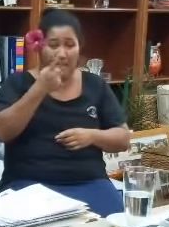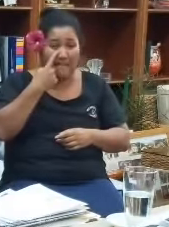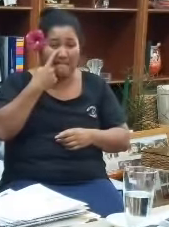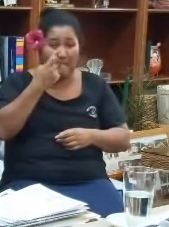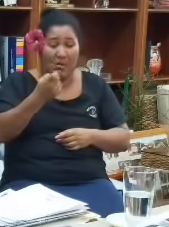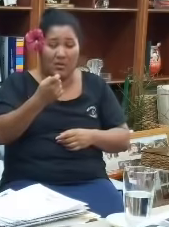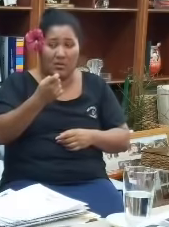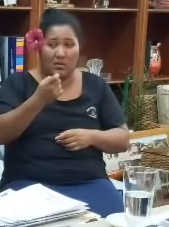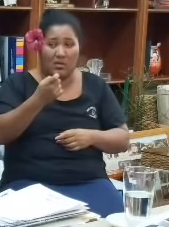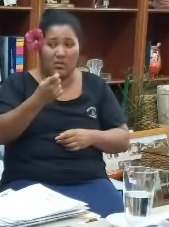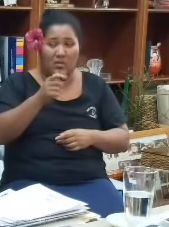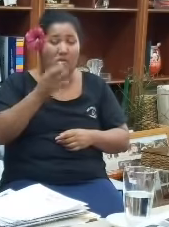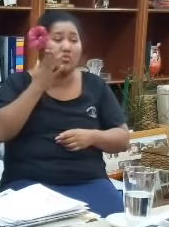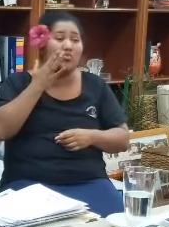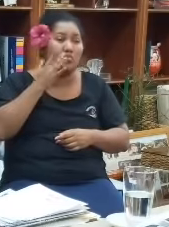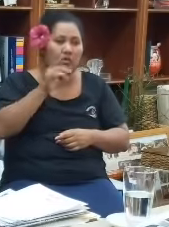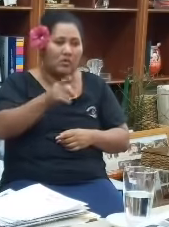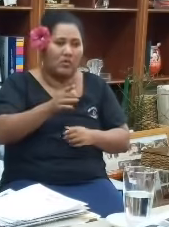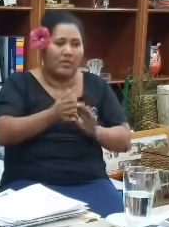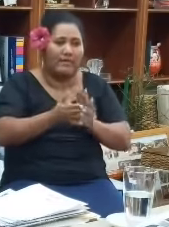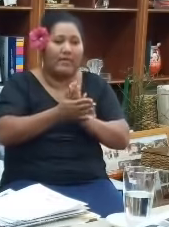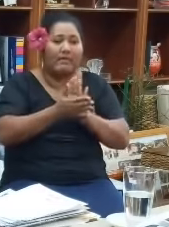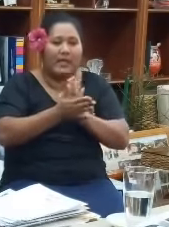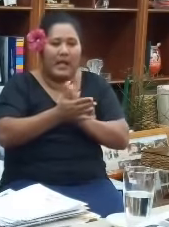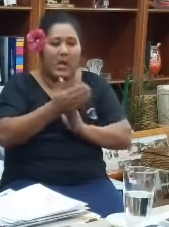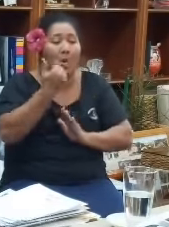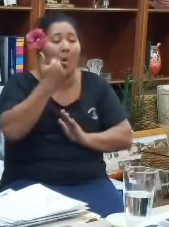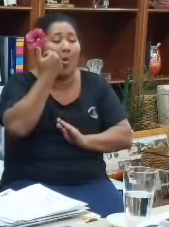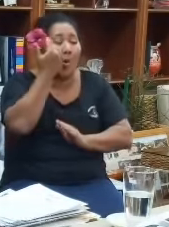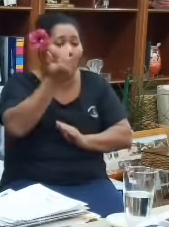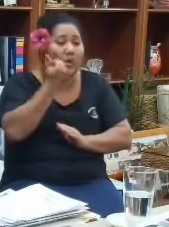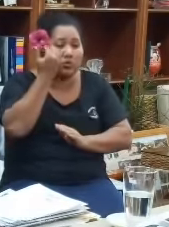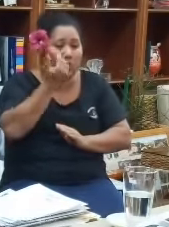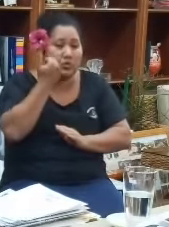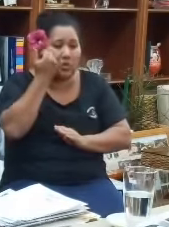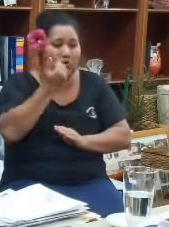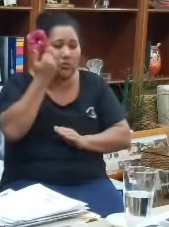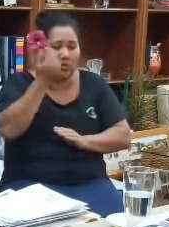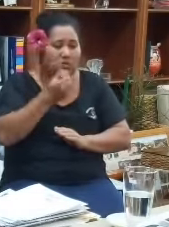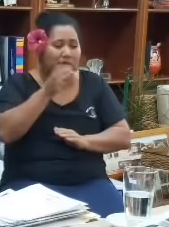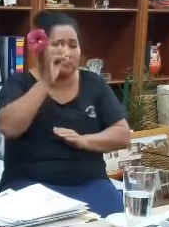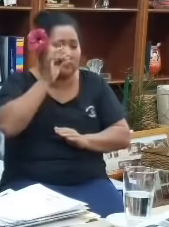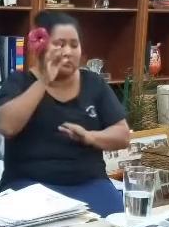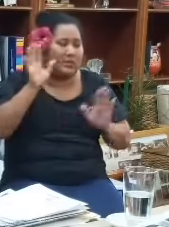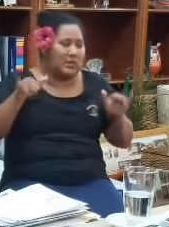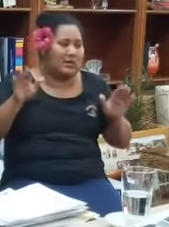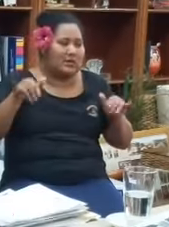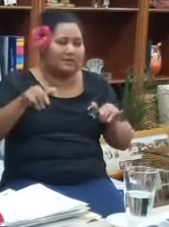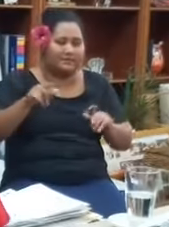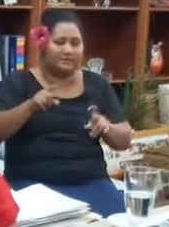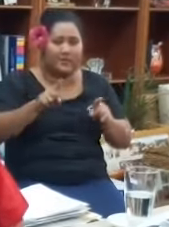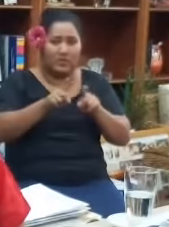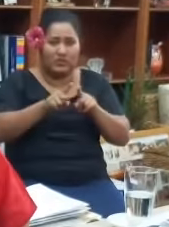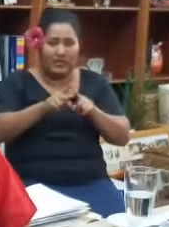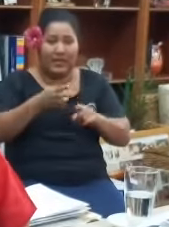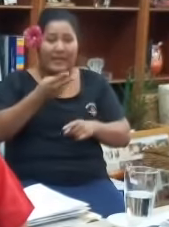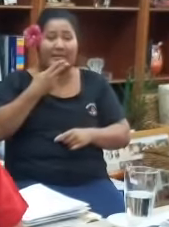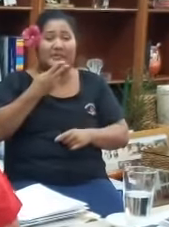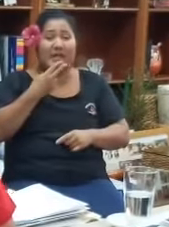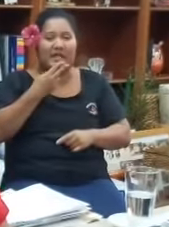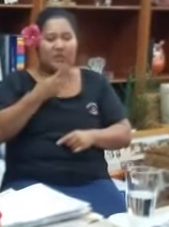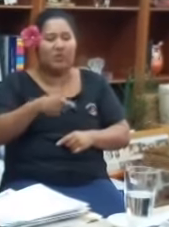mo wo e tiktet pe ya be le ka pa pe ale ka ngor ka pa pe wo fa val